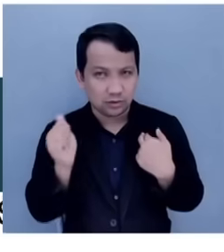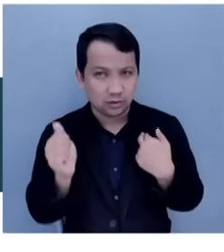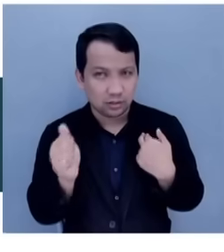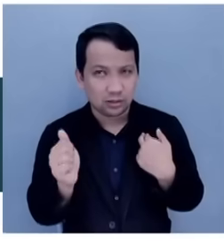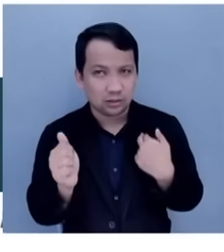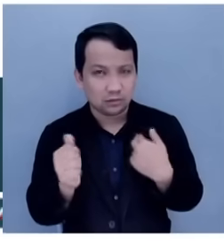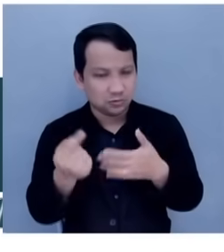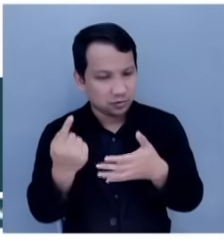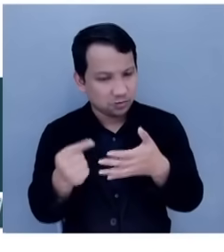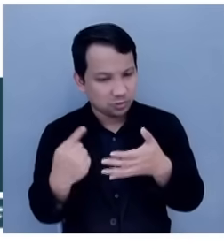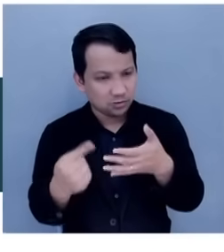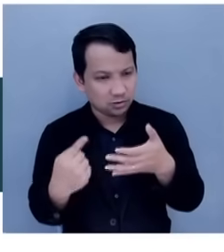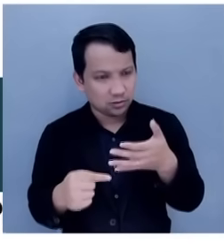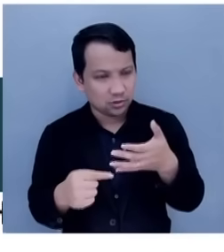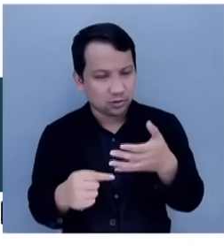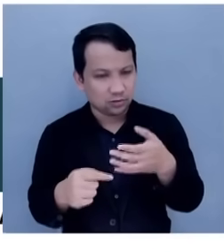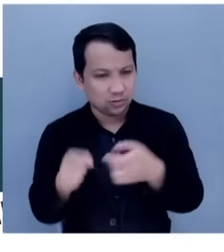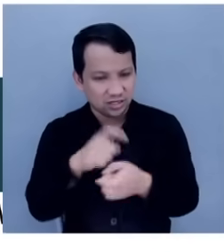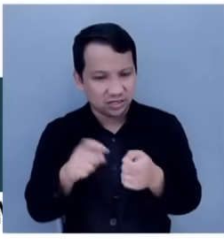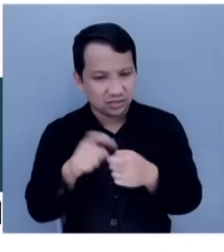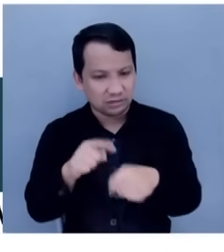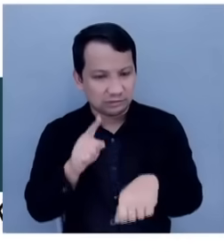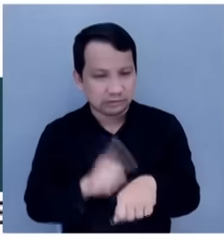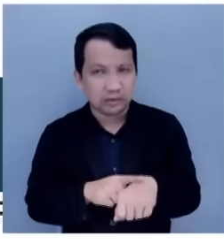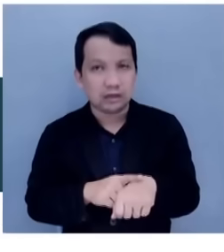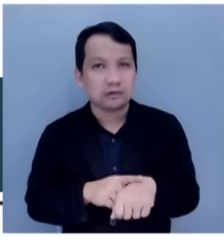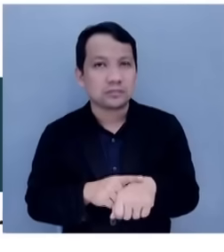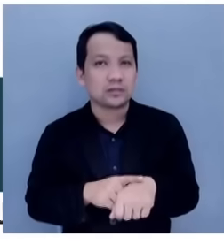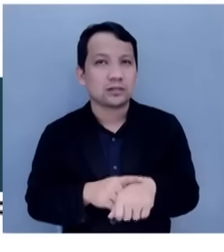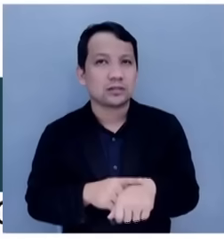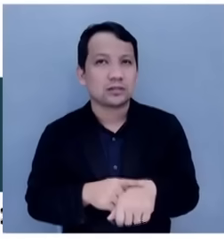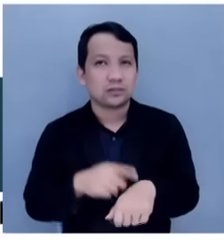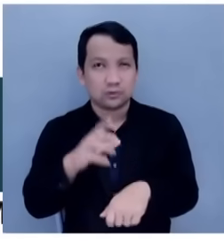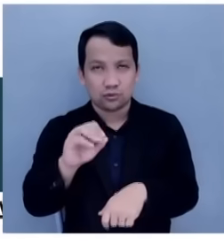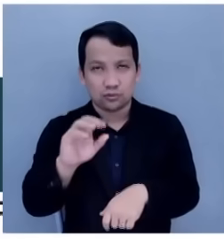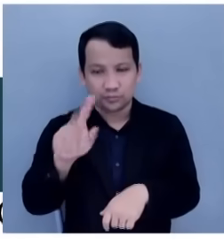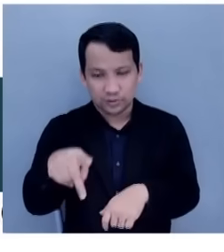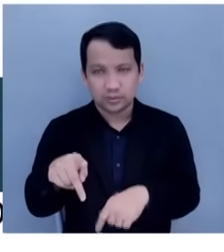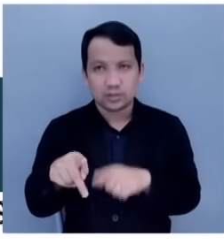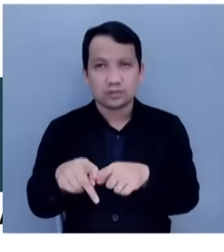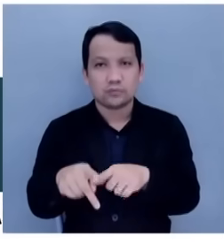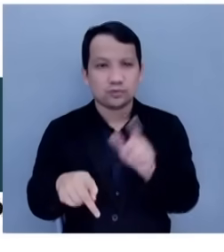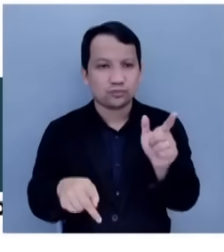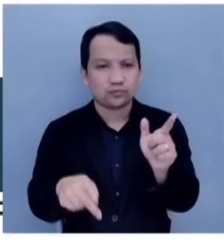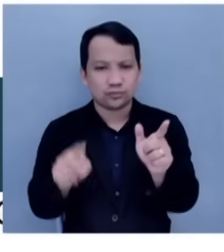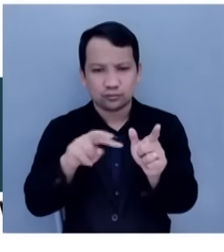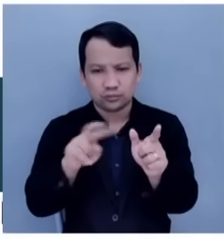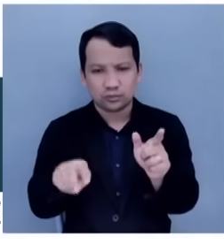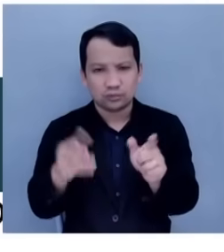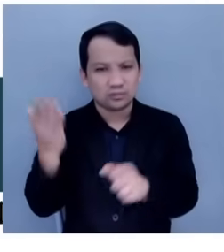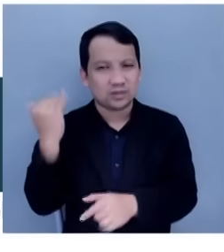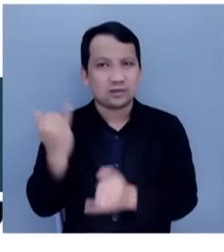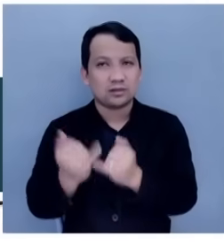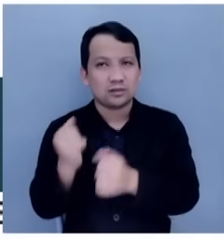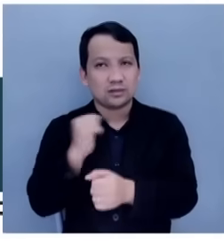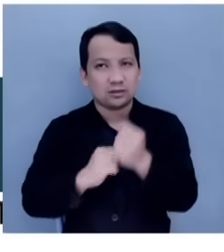audit on time, promptly, itong sa Office of the Vice President. Kasi 2022 pa ito eh. So dapat